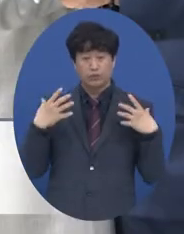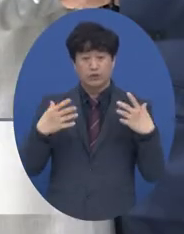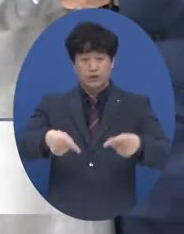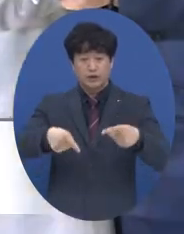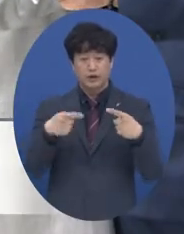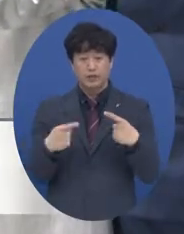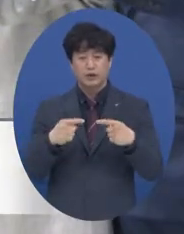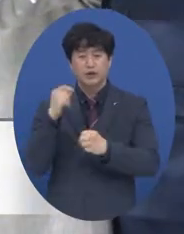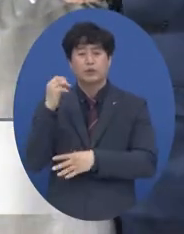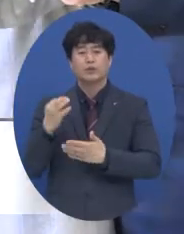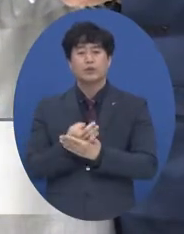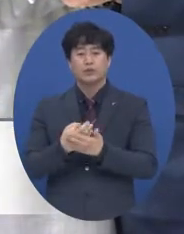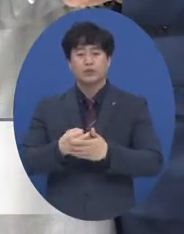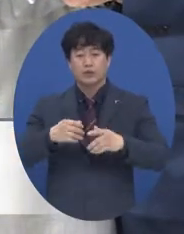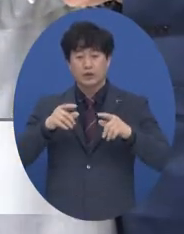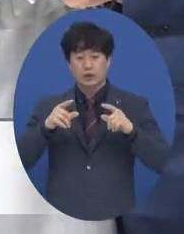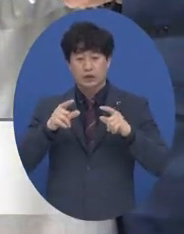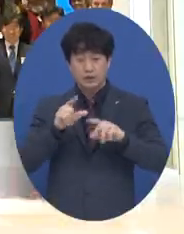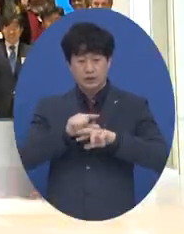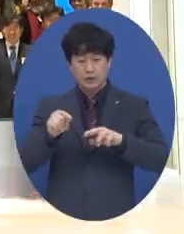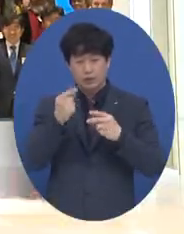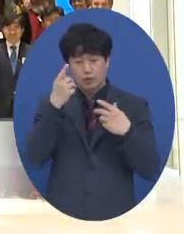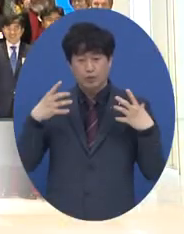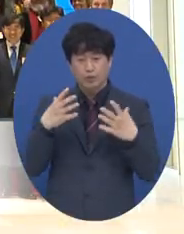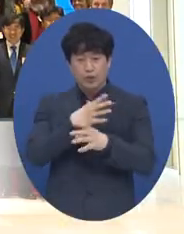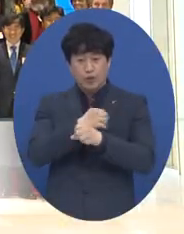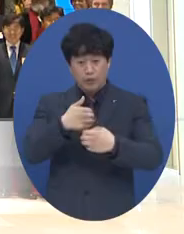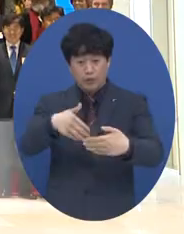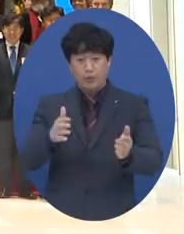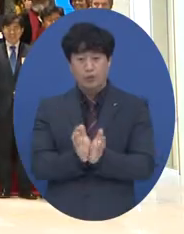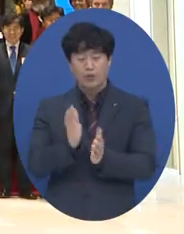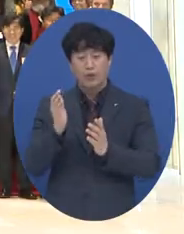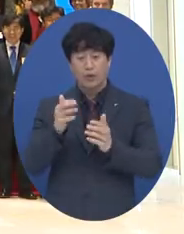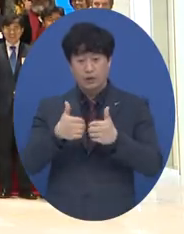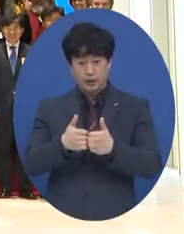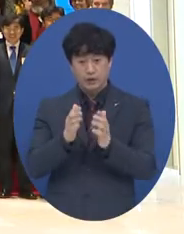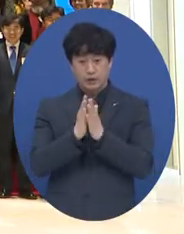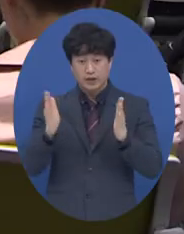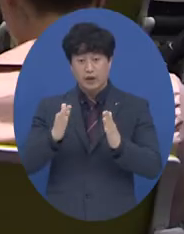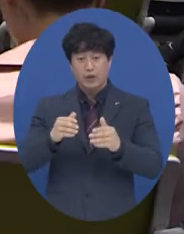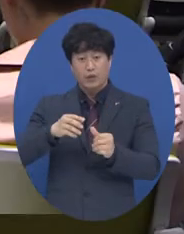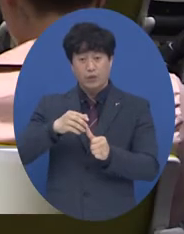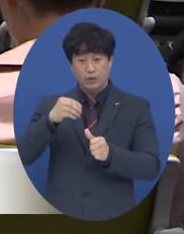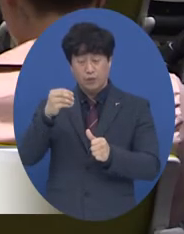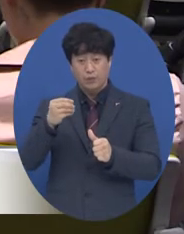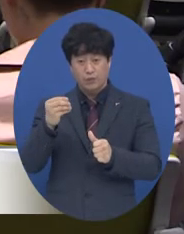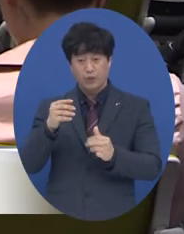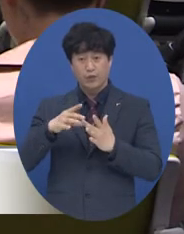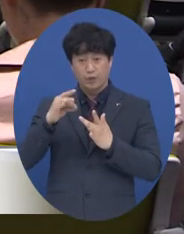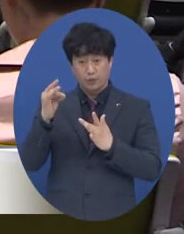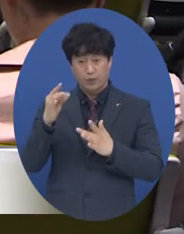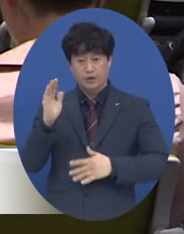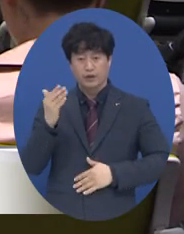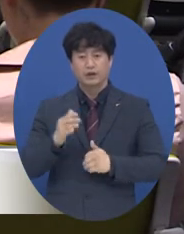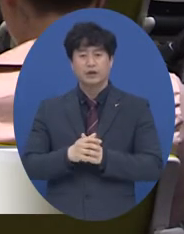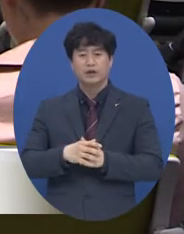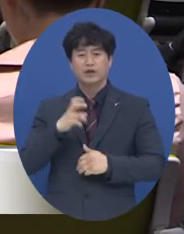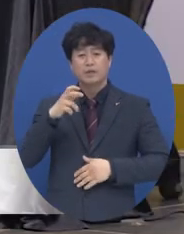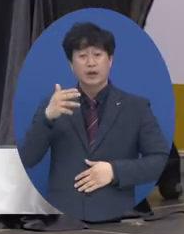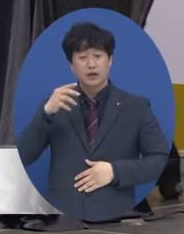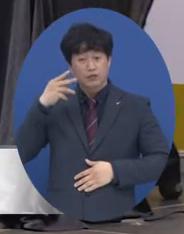기본소득 지방정부 협의회 창립 총회가 열려 규약을 죄송하고 회생 다른 선출 합니다 28일과 29일 이틀 동안